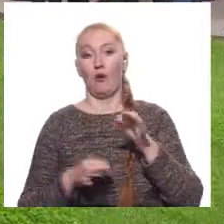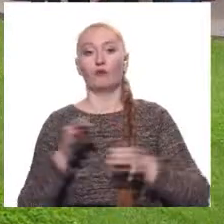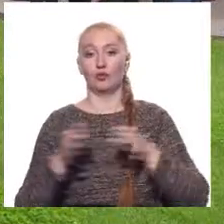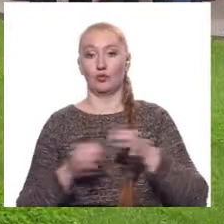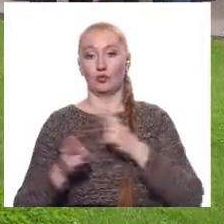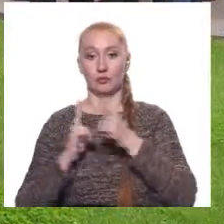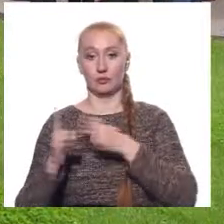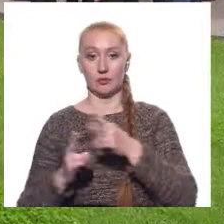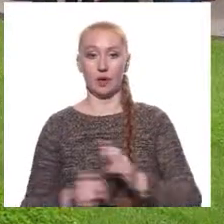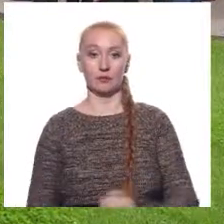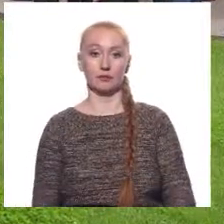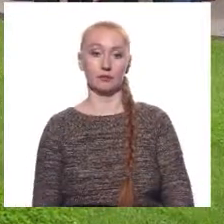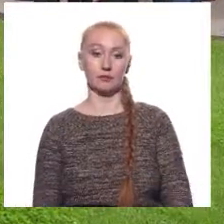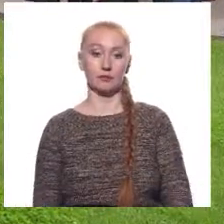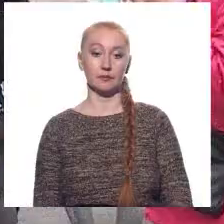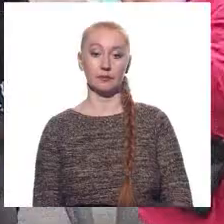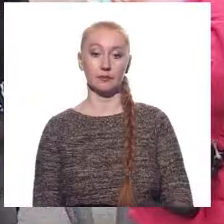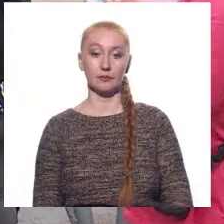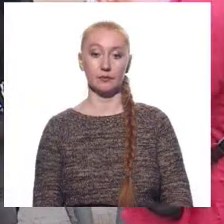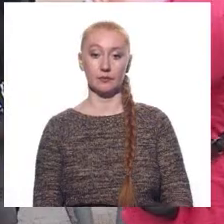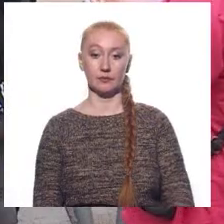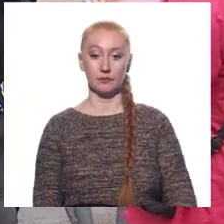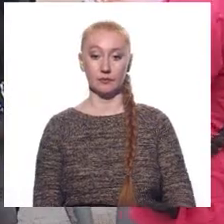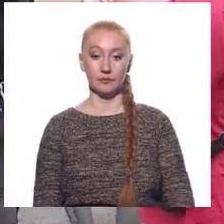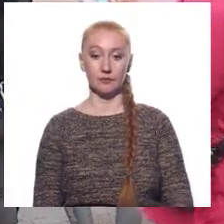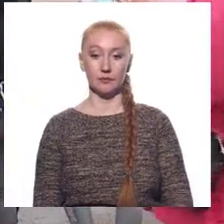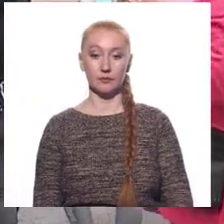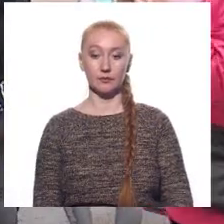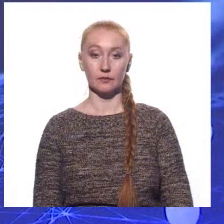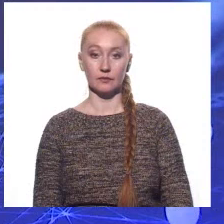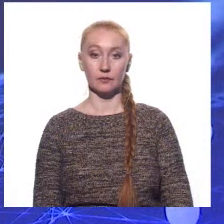Олена Ростовцева, Олександр Шалдибін. Новини на Суспільному. Дніпро.